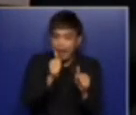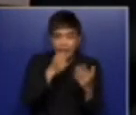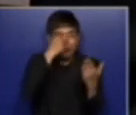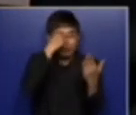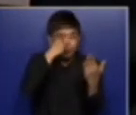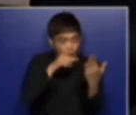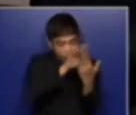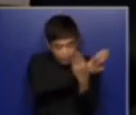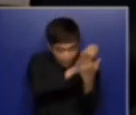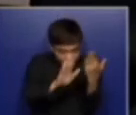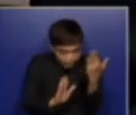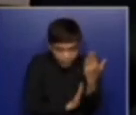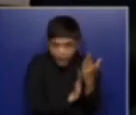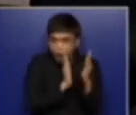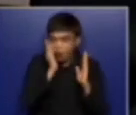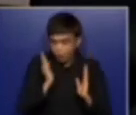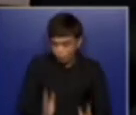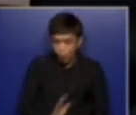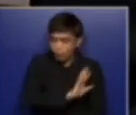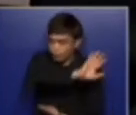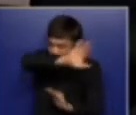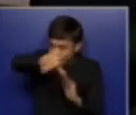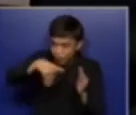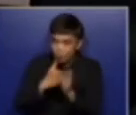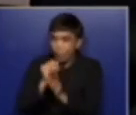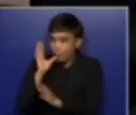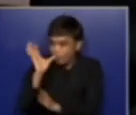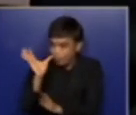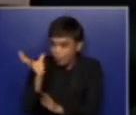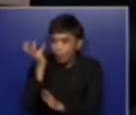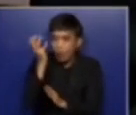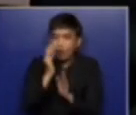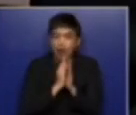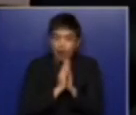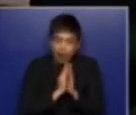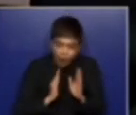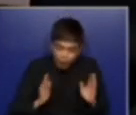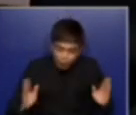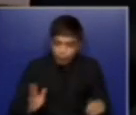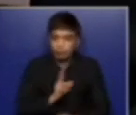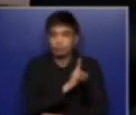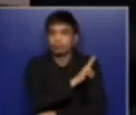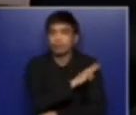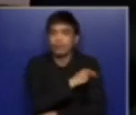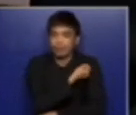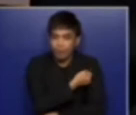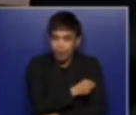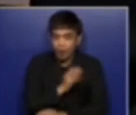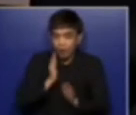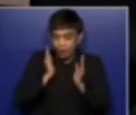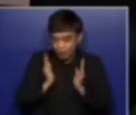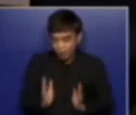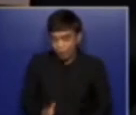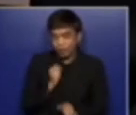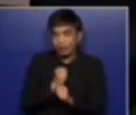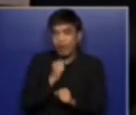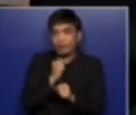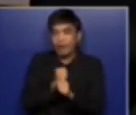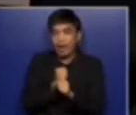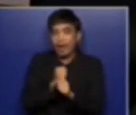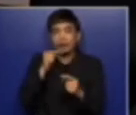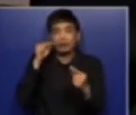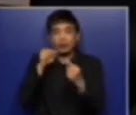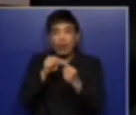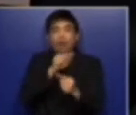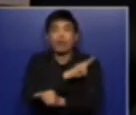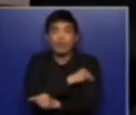ทยทุกคนทั้งโลกขอบคุณแพทย์บุคลากรทางการแพทย์พยาบ